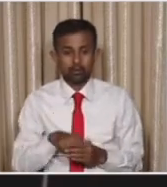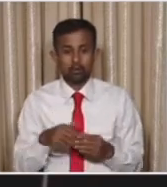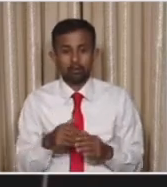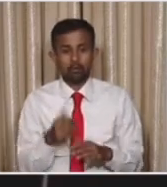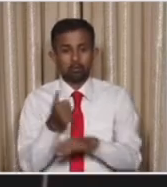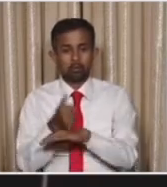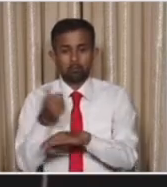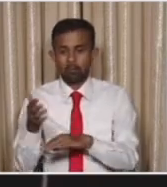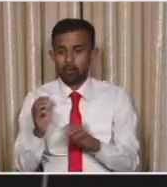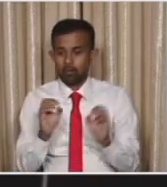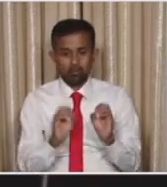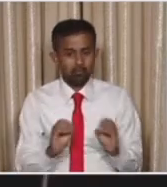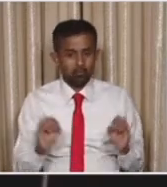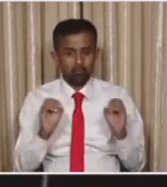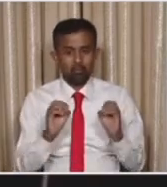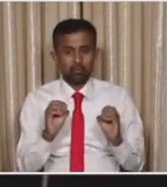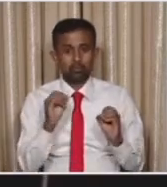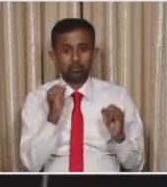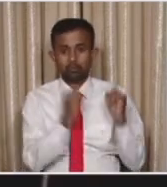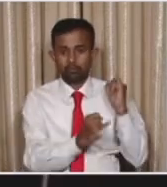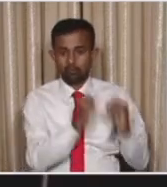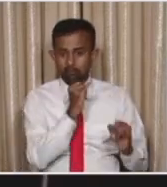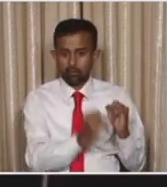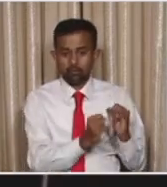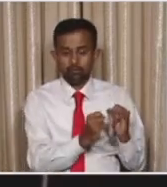අපහස නොවන විවේචනයත්